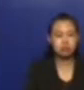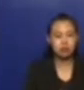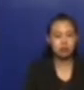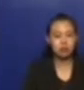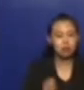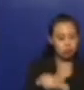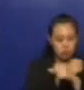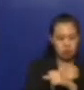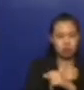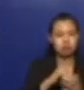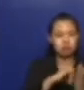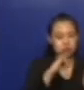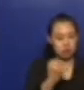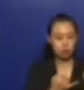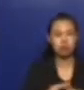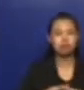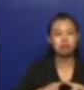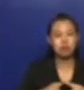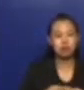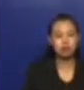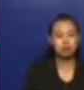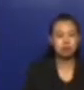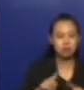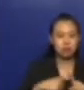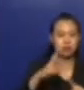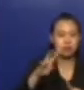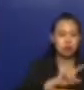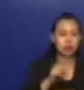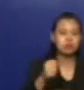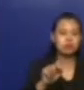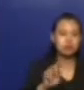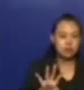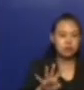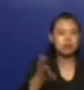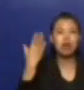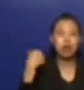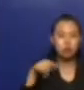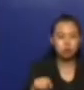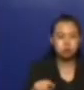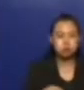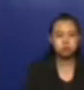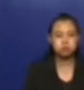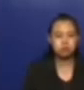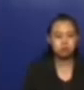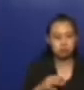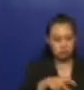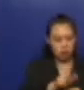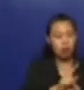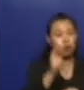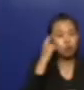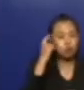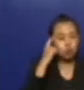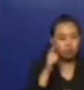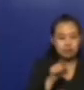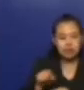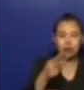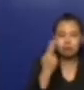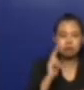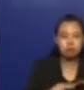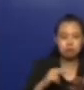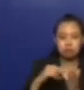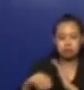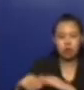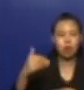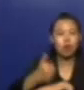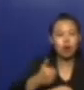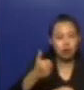ไมเมื่อวันที่14กรกฎาคมที่ผ่านมาเนี่ยท่านประธานก็คงจะรู้ว่ามีคำสั่งฉบับหนึ่งย้ายผู้ว่าราชการ